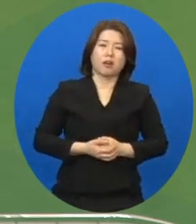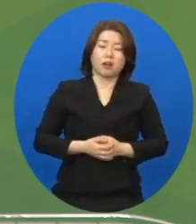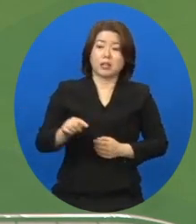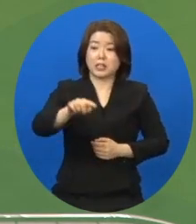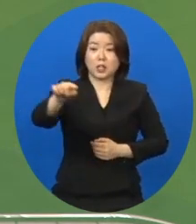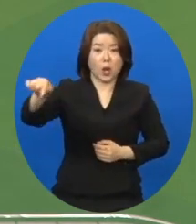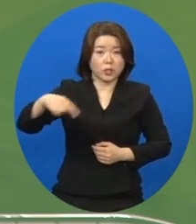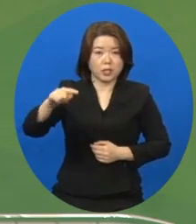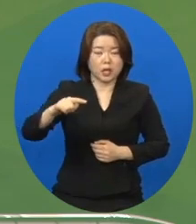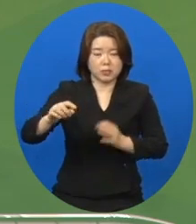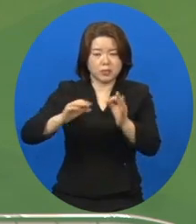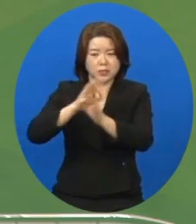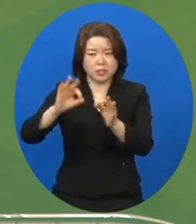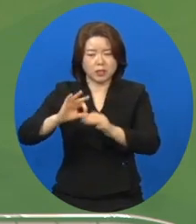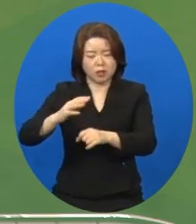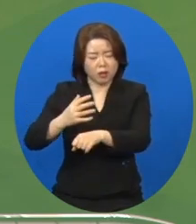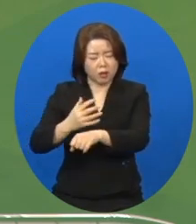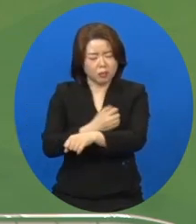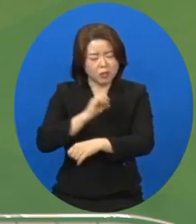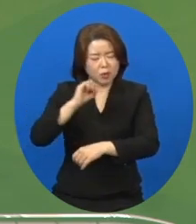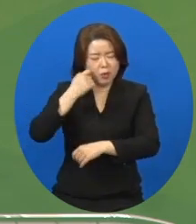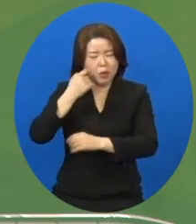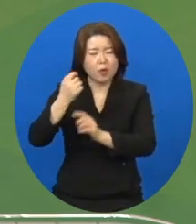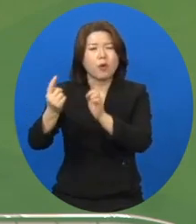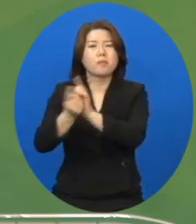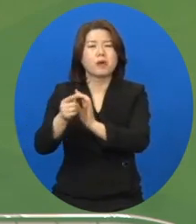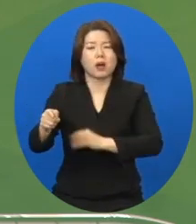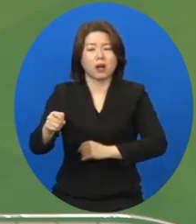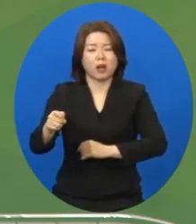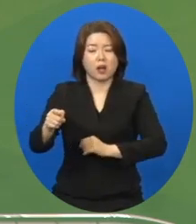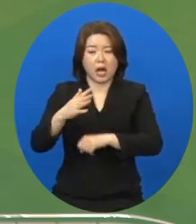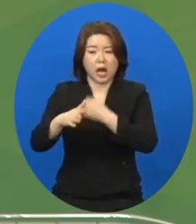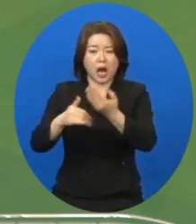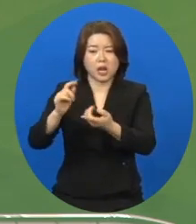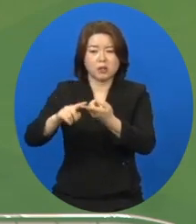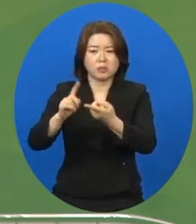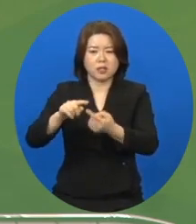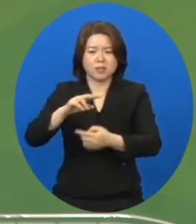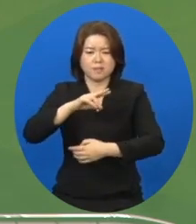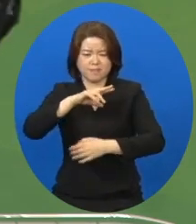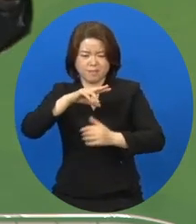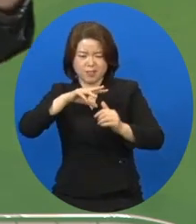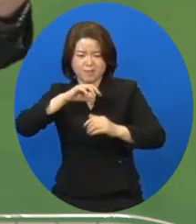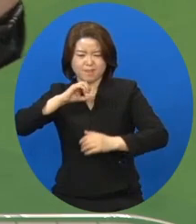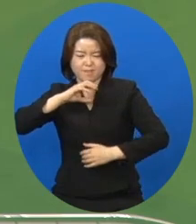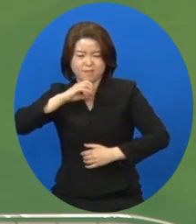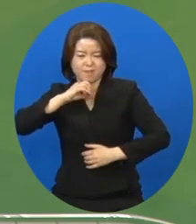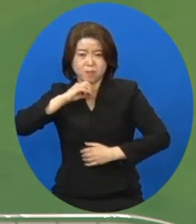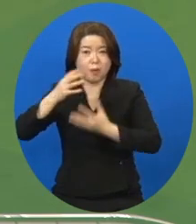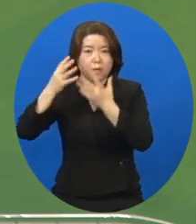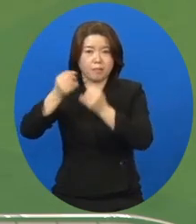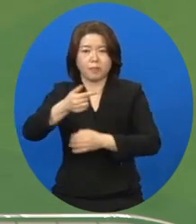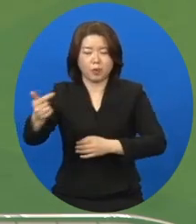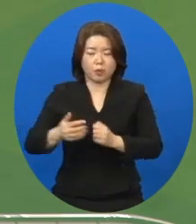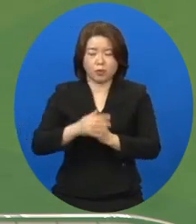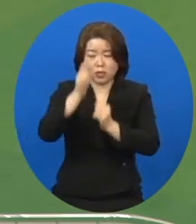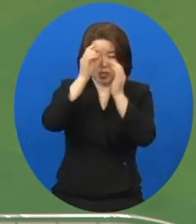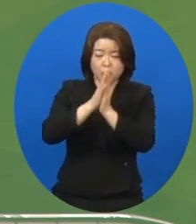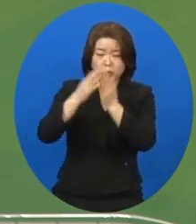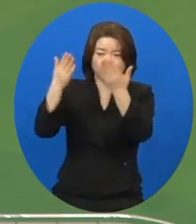분인데 하나님에 대한 원망이 가득한 분이었습니다. 하나님이 기도를 해도 응답을 안